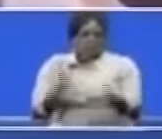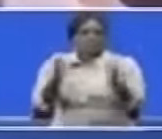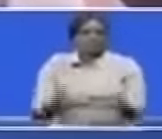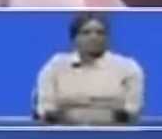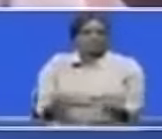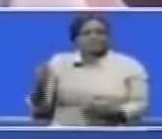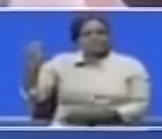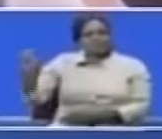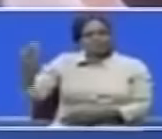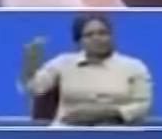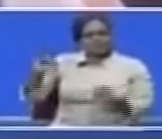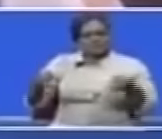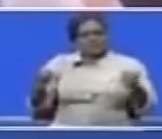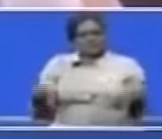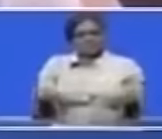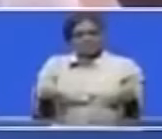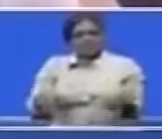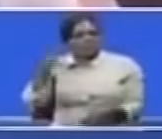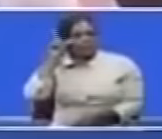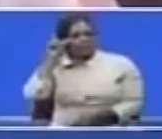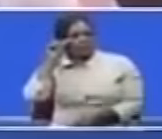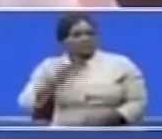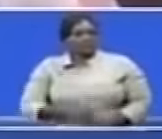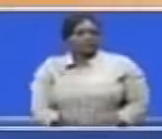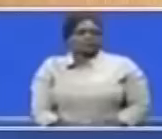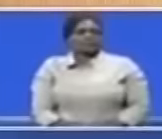Ejuma, KTN News, Mombasa.